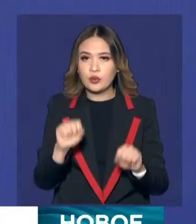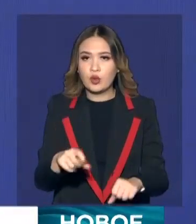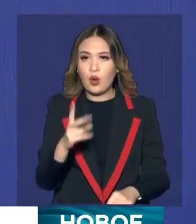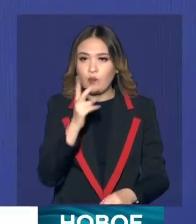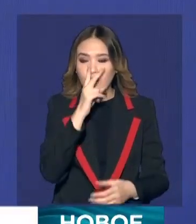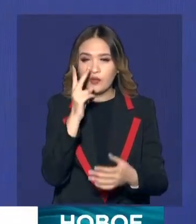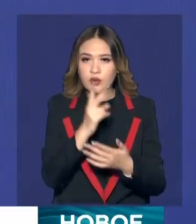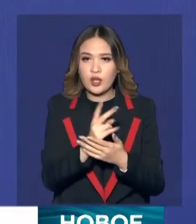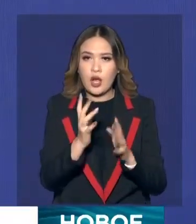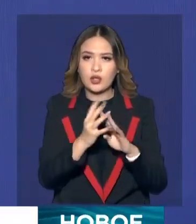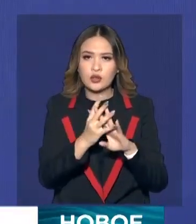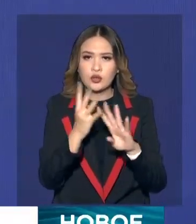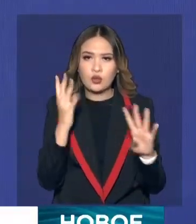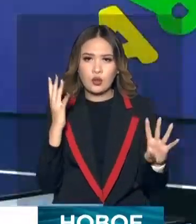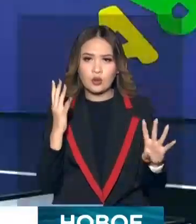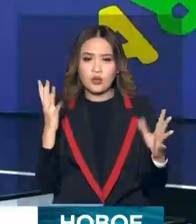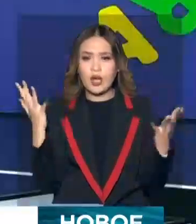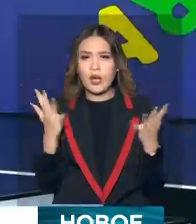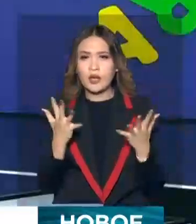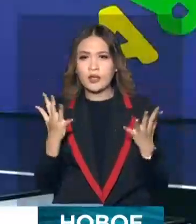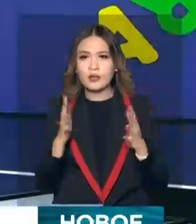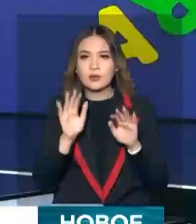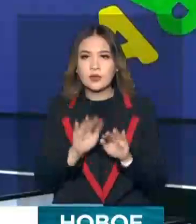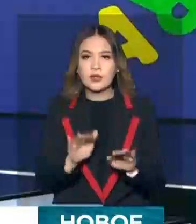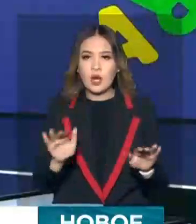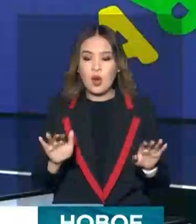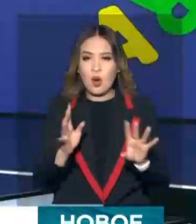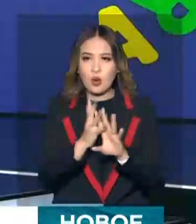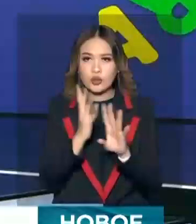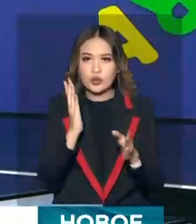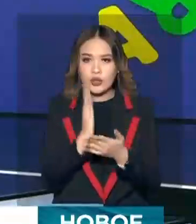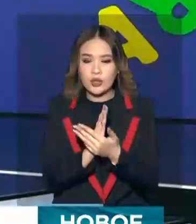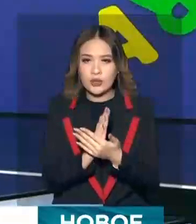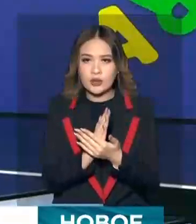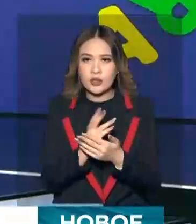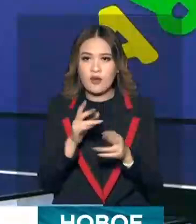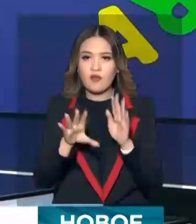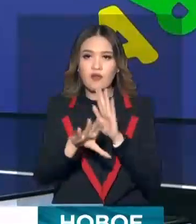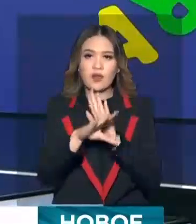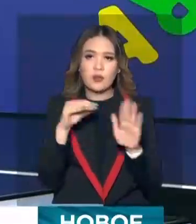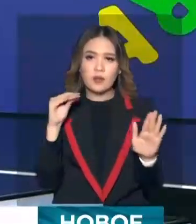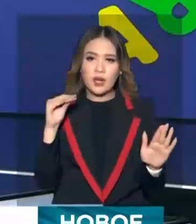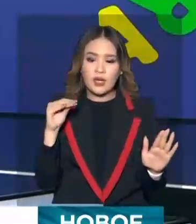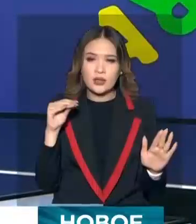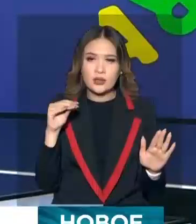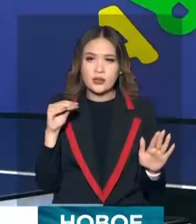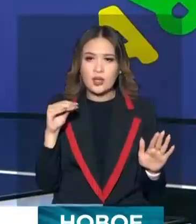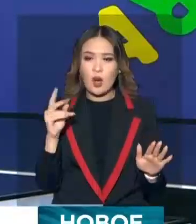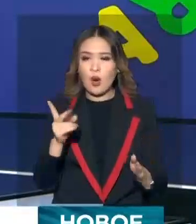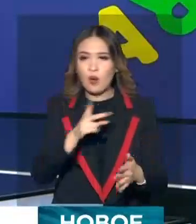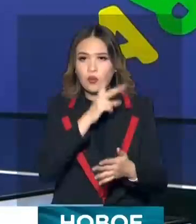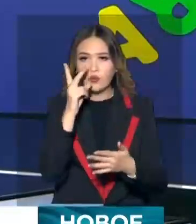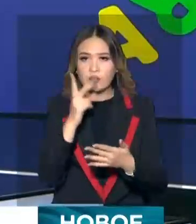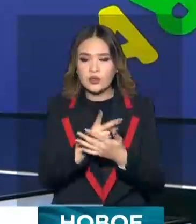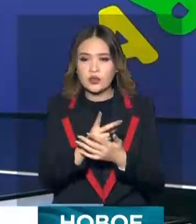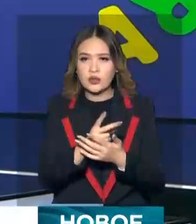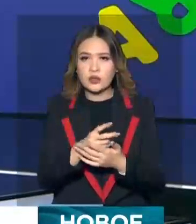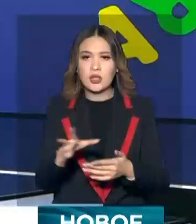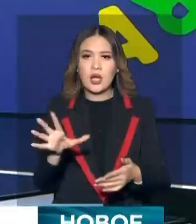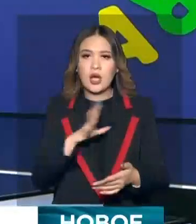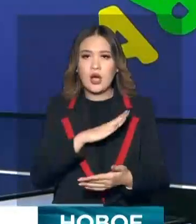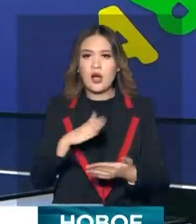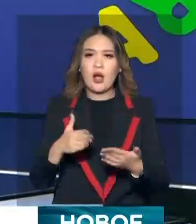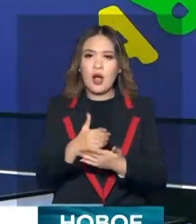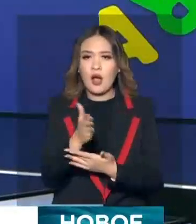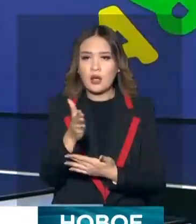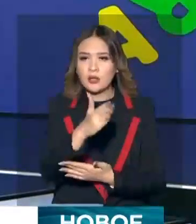увидеть, значит, очередность, каким стоит ребенок в очереди, также выбирать, увидеть, значит, карту дошкольных организаций